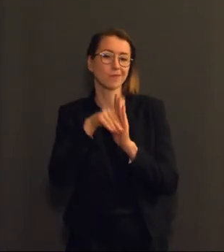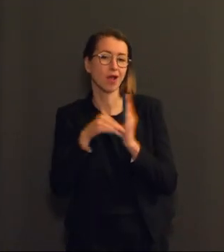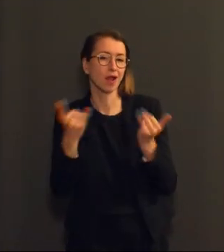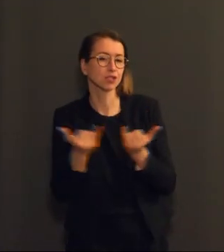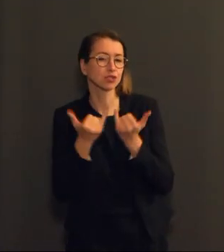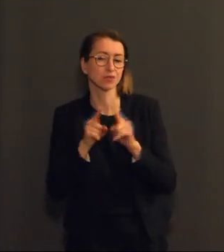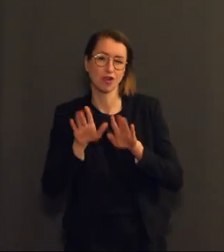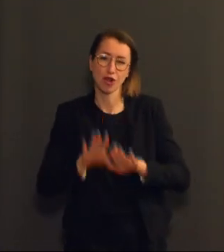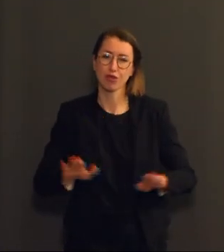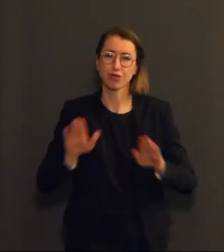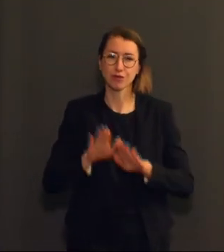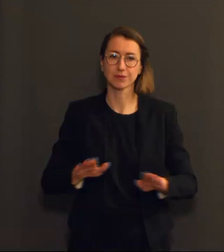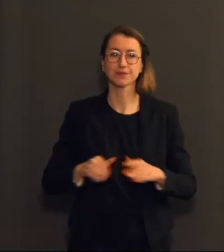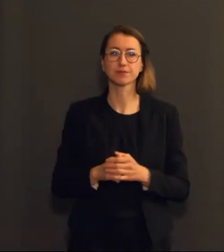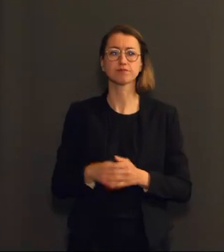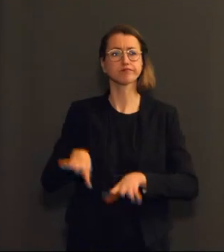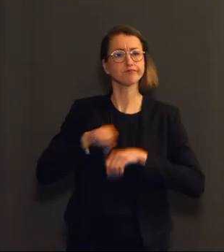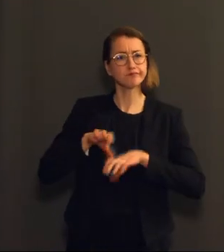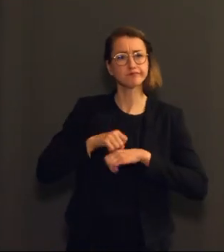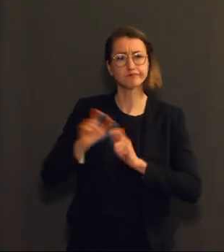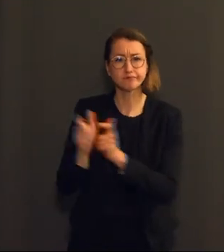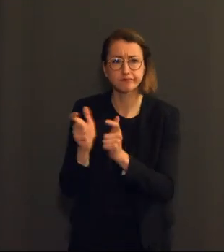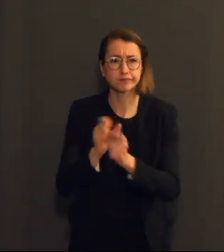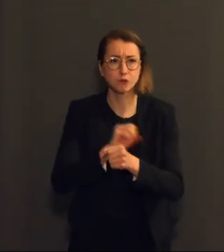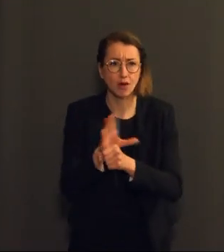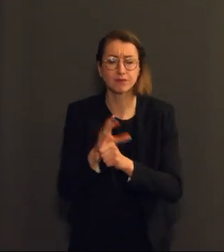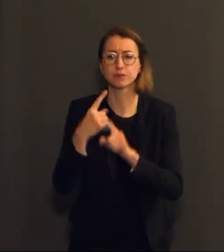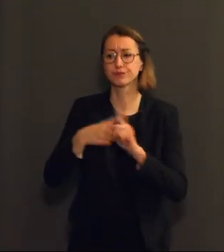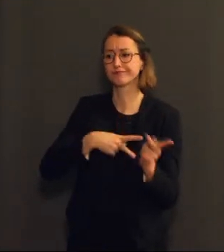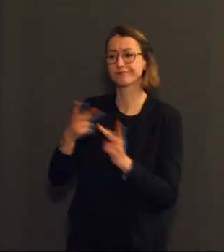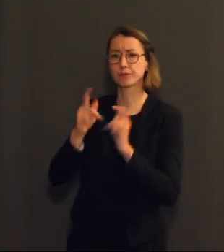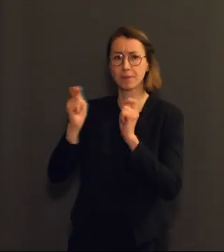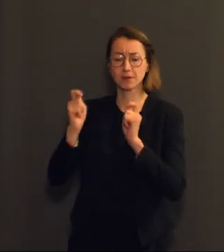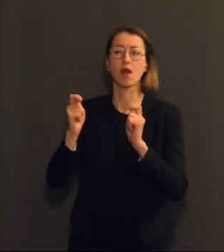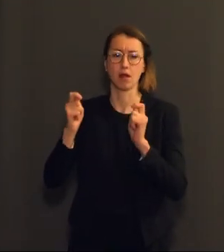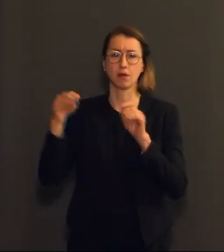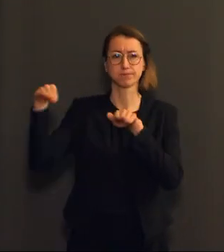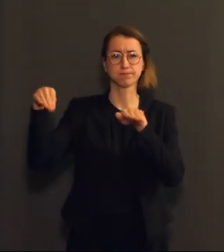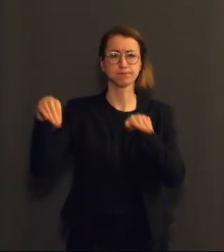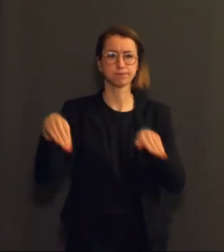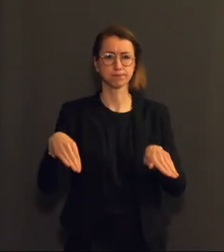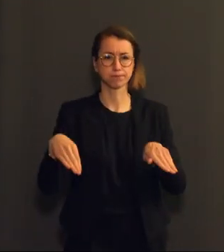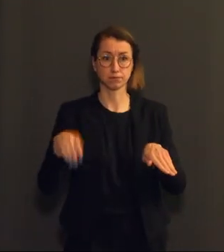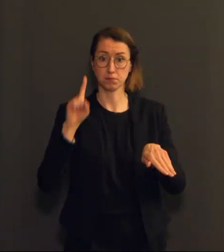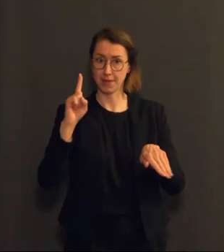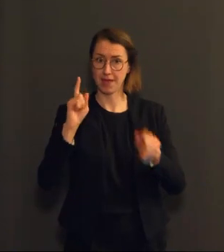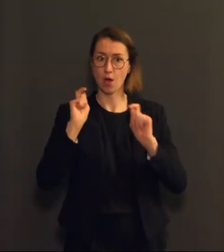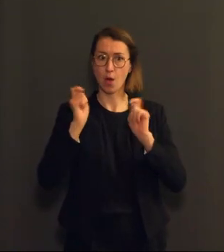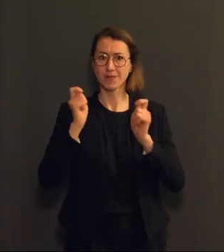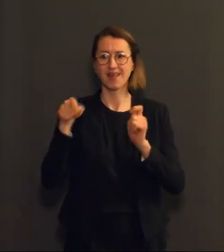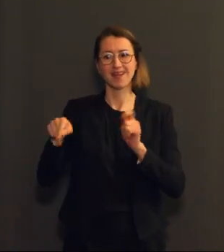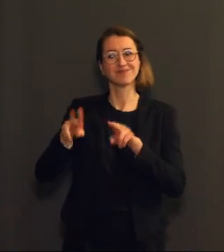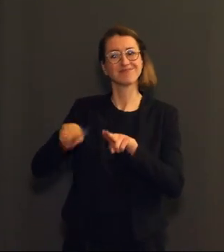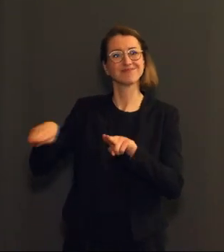les nouvelles hospitalisations, diminuent légèrement, mais actuellement, le taux d'occupation des hôpitaux reste à un